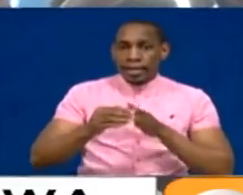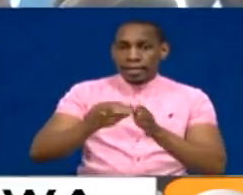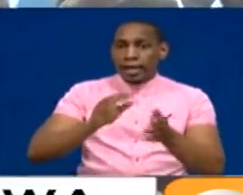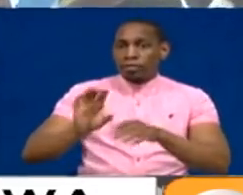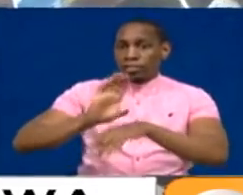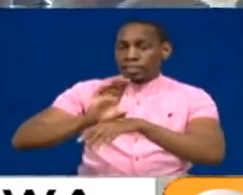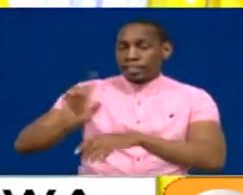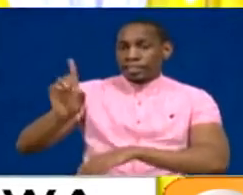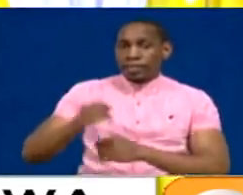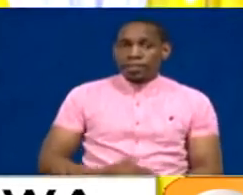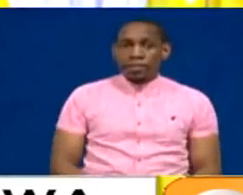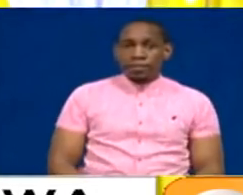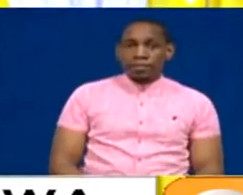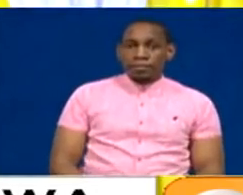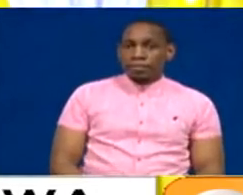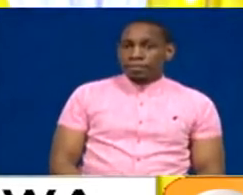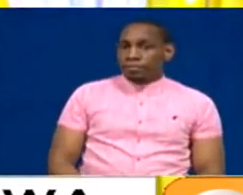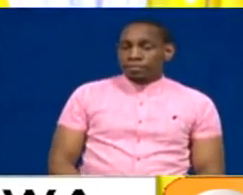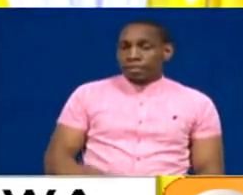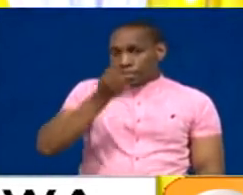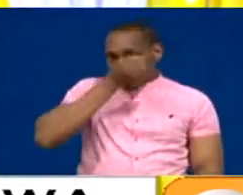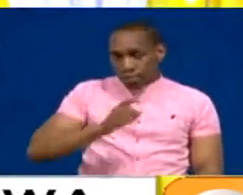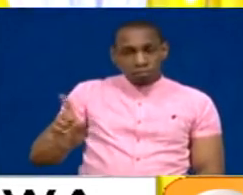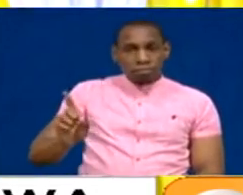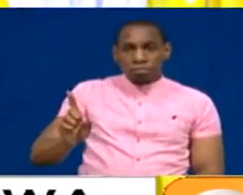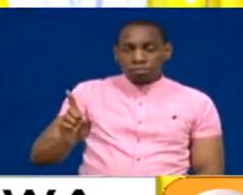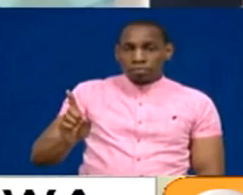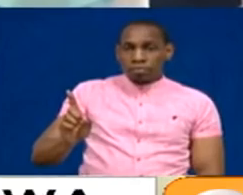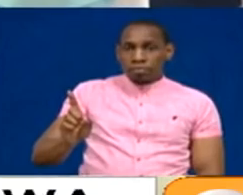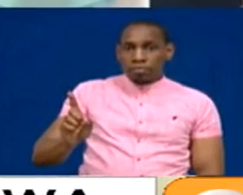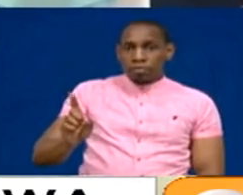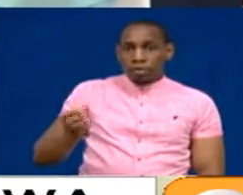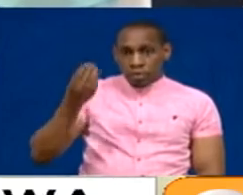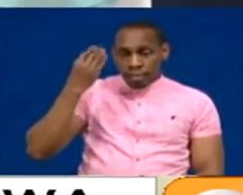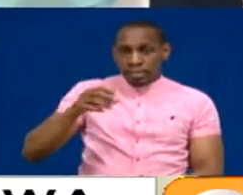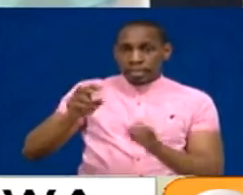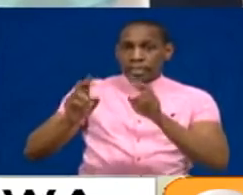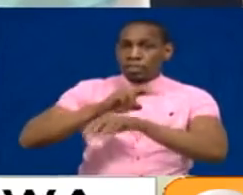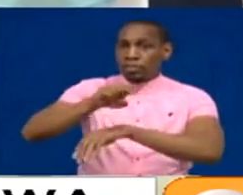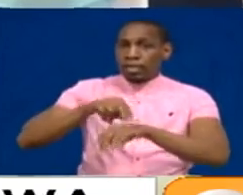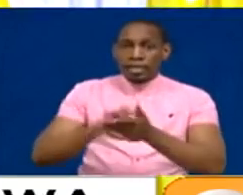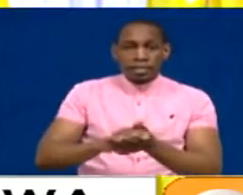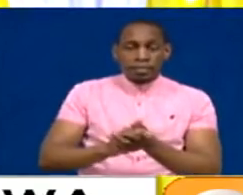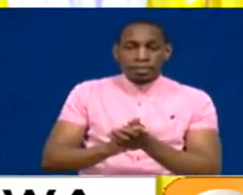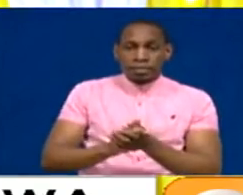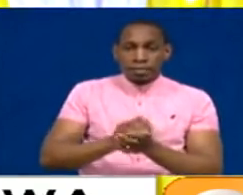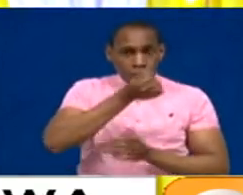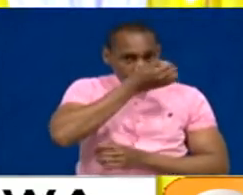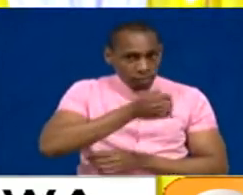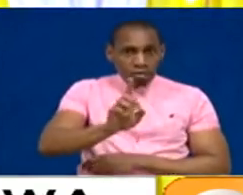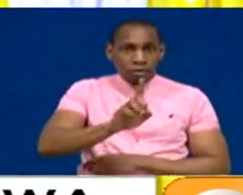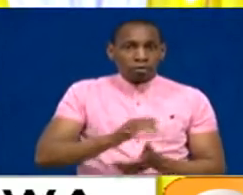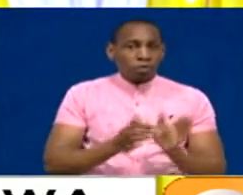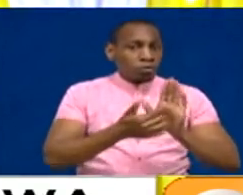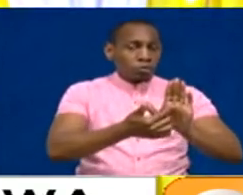atakavyoongoza jimbo la Nairobi. We will not shy away from being the conscience of our nation. I will not shy away also